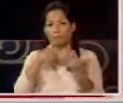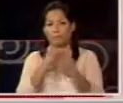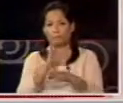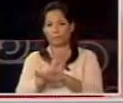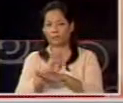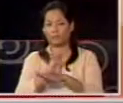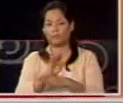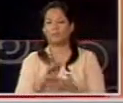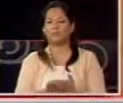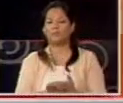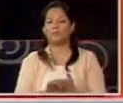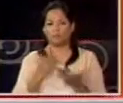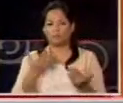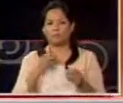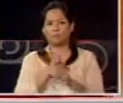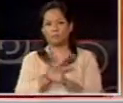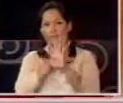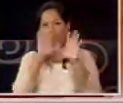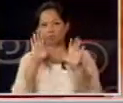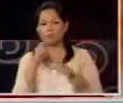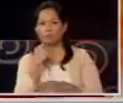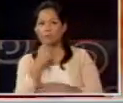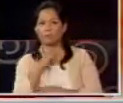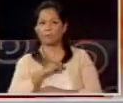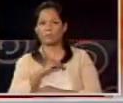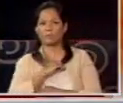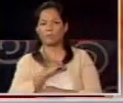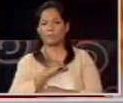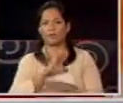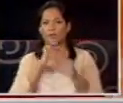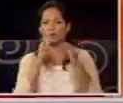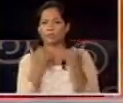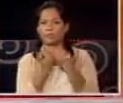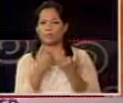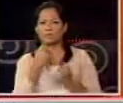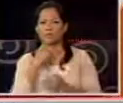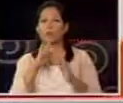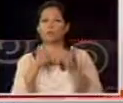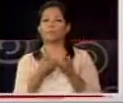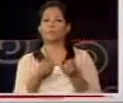just to clarify, sino-sino nga hong may-ari ng kumpanya? At ilang percentage yung pag-aari?